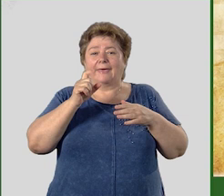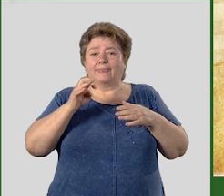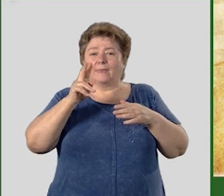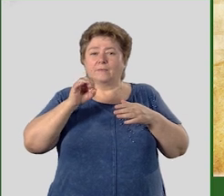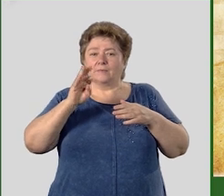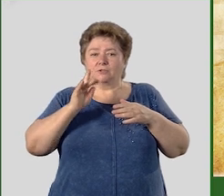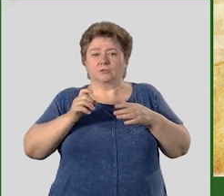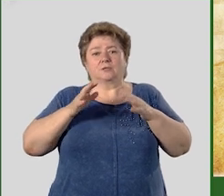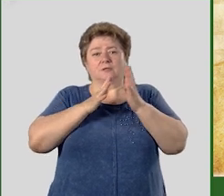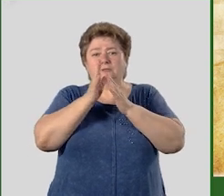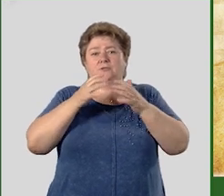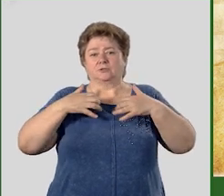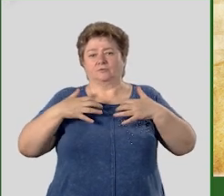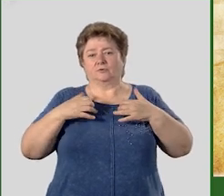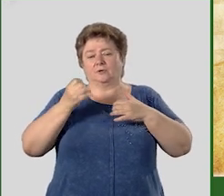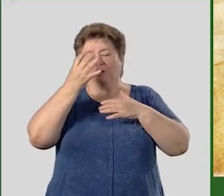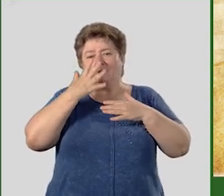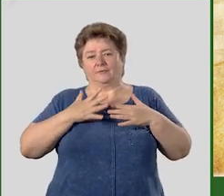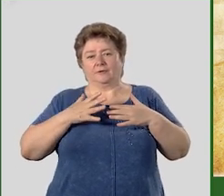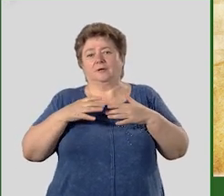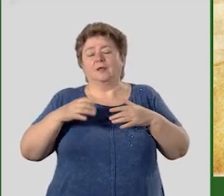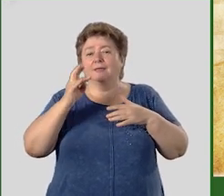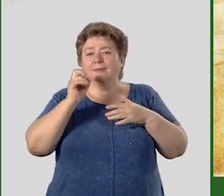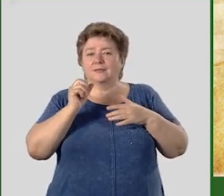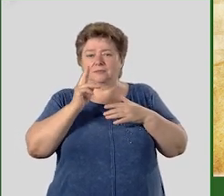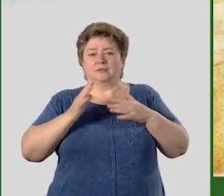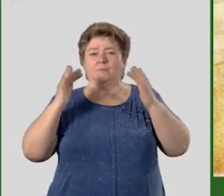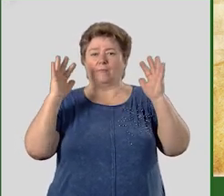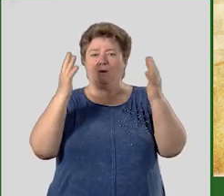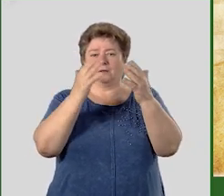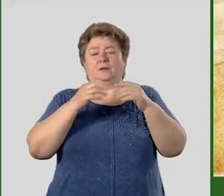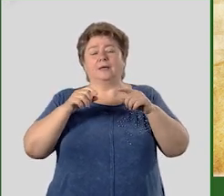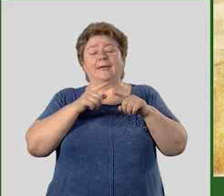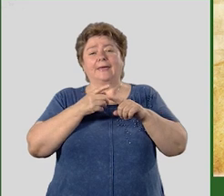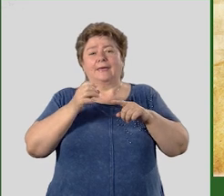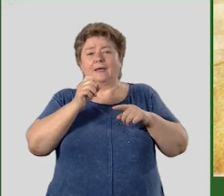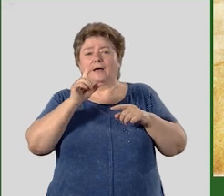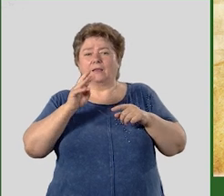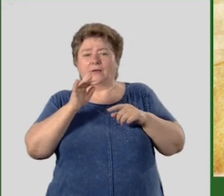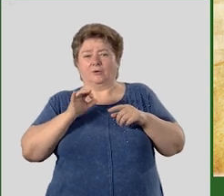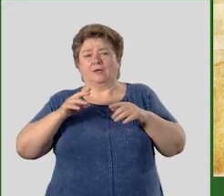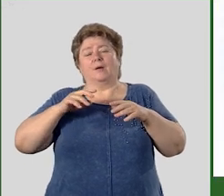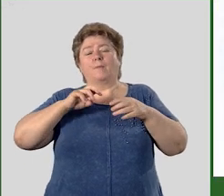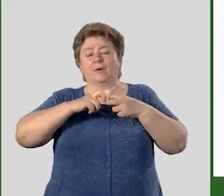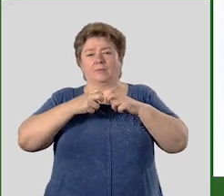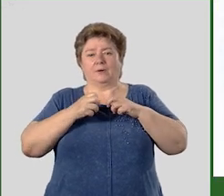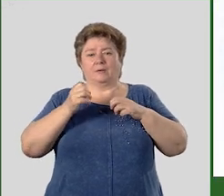эндемичных растениях и животных Африки, о национальных парках и экологических проблемах